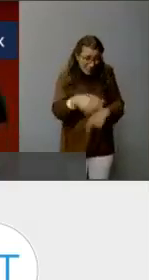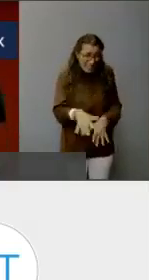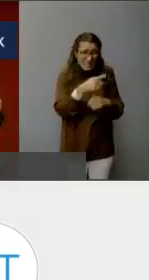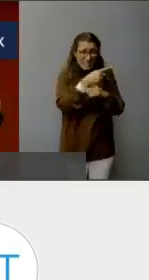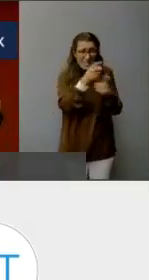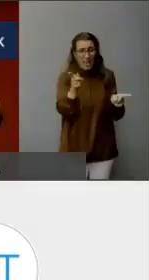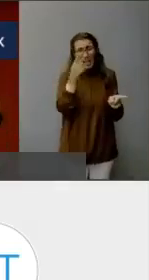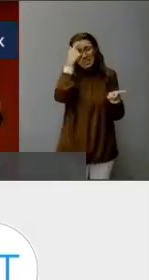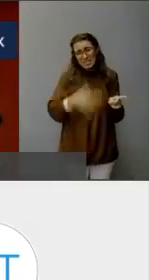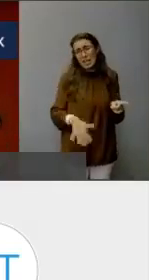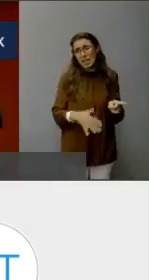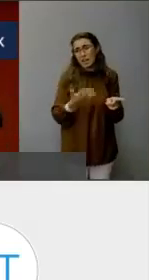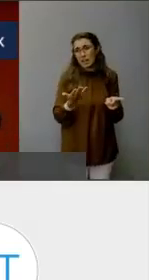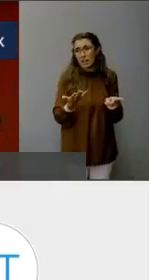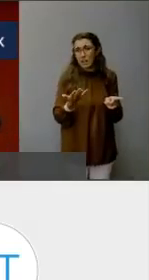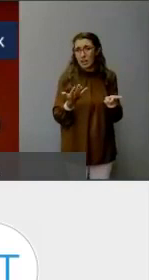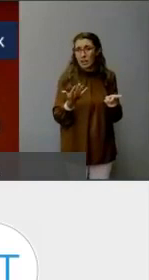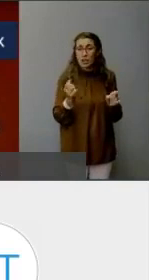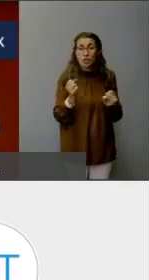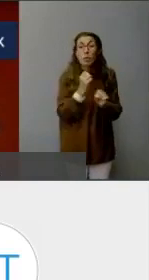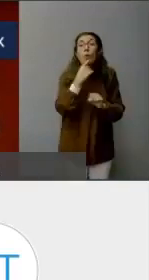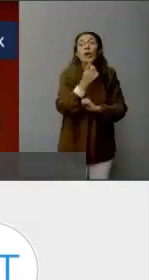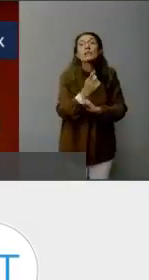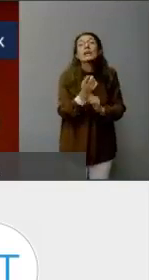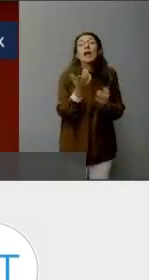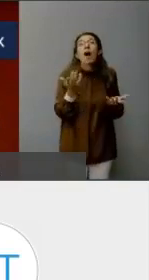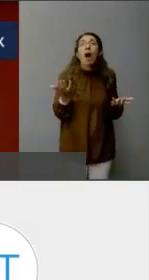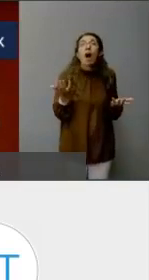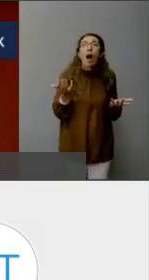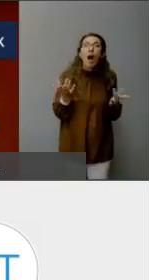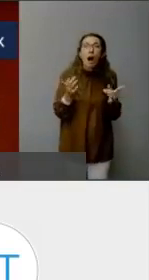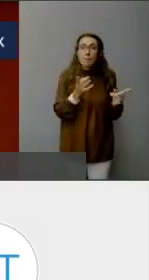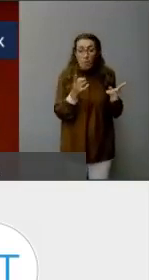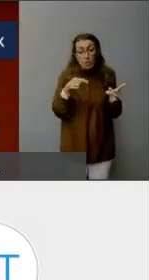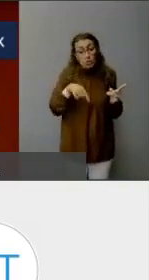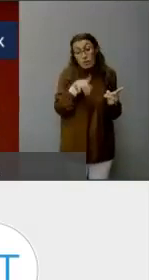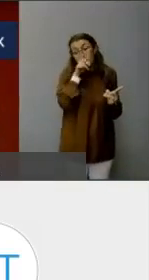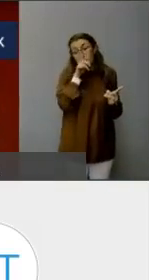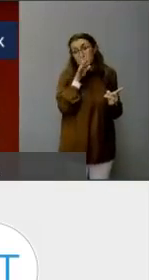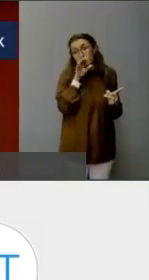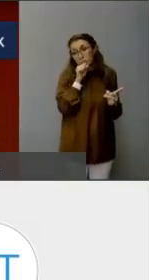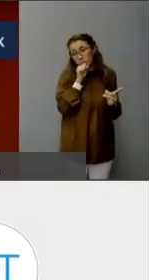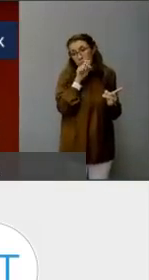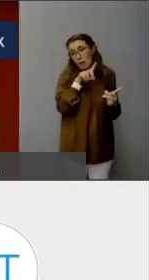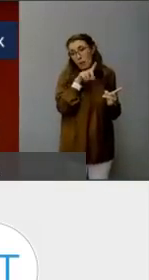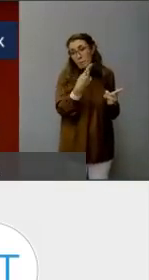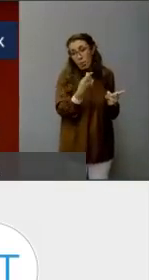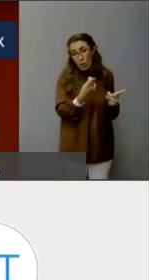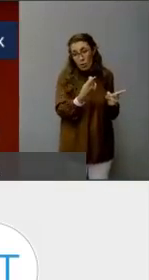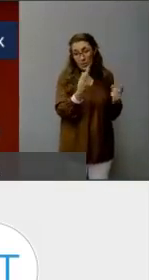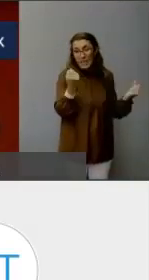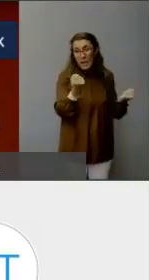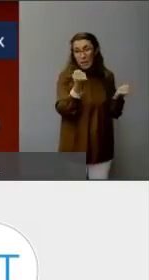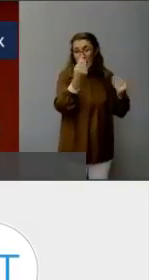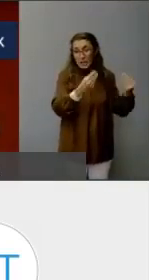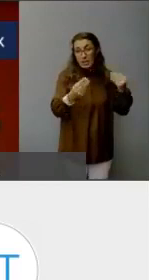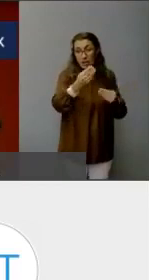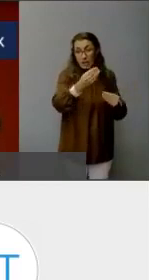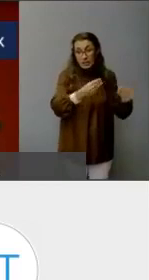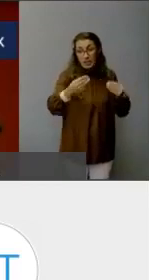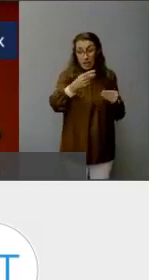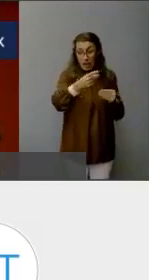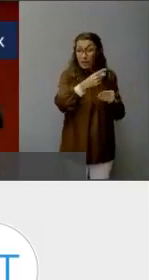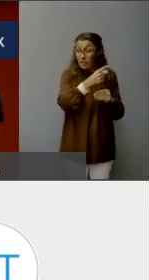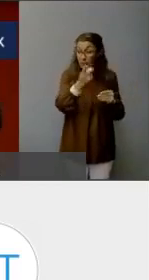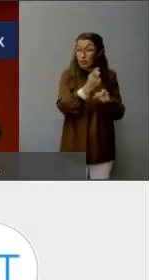sbagliate non lo potete dire per il momento non lo potete dire ma quando arriveremo in prossimità della campagna elettorale anche voi dovrete